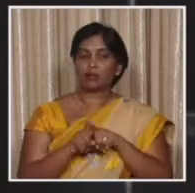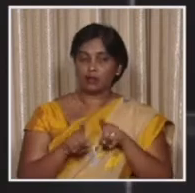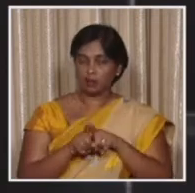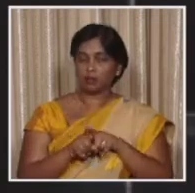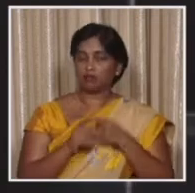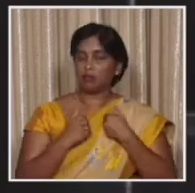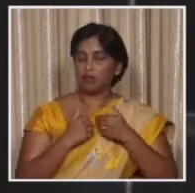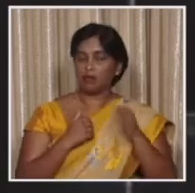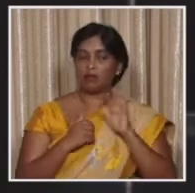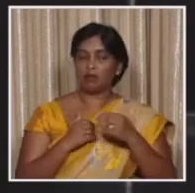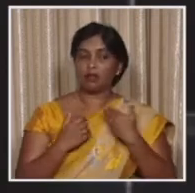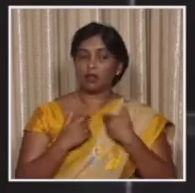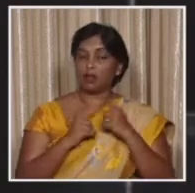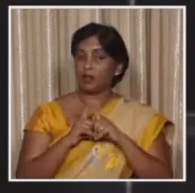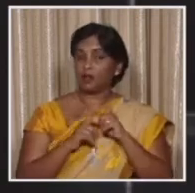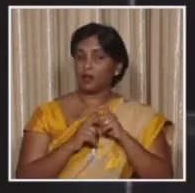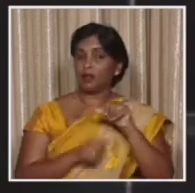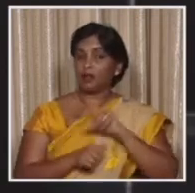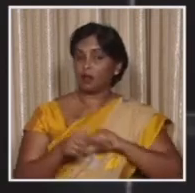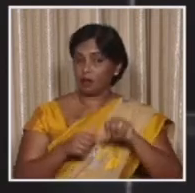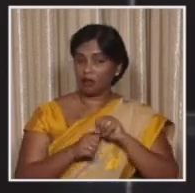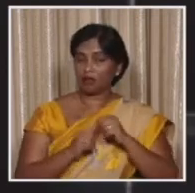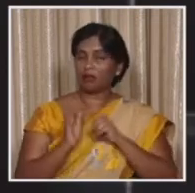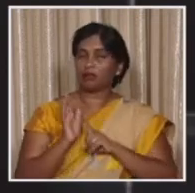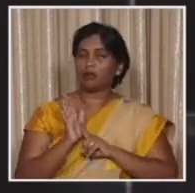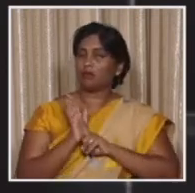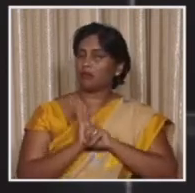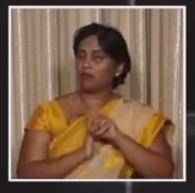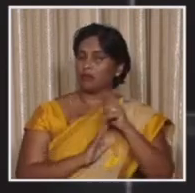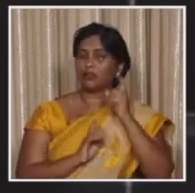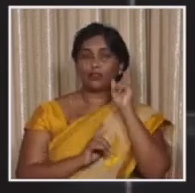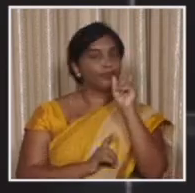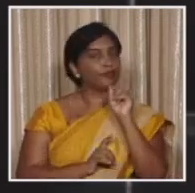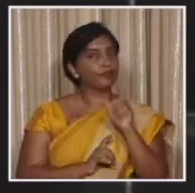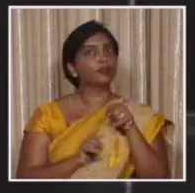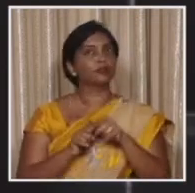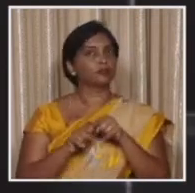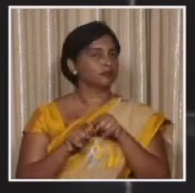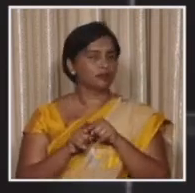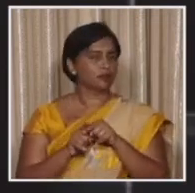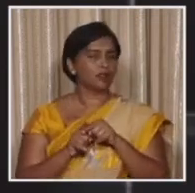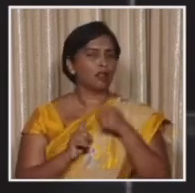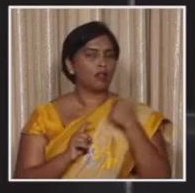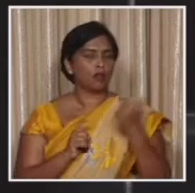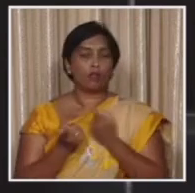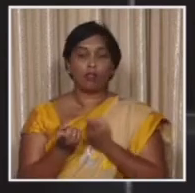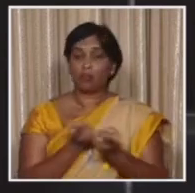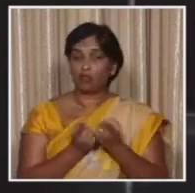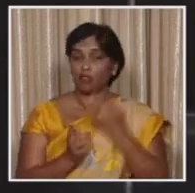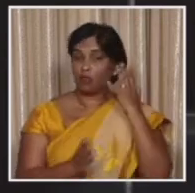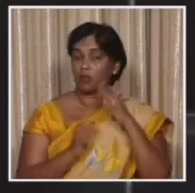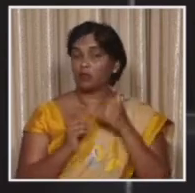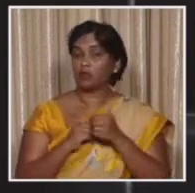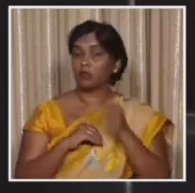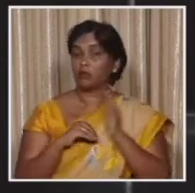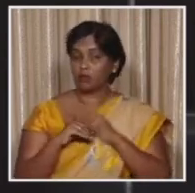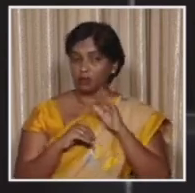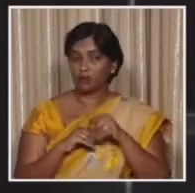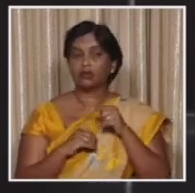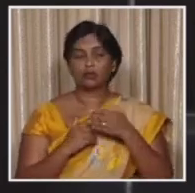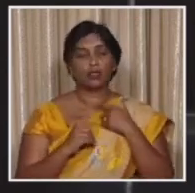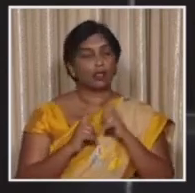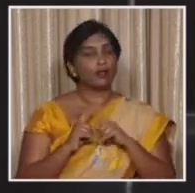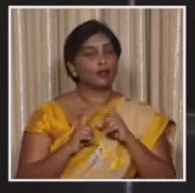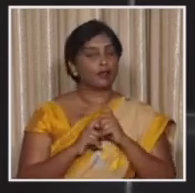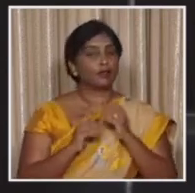තිබෙනවා. අපේ අධ්‍යාපනික ආයතනවල යල්පිනු විෂය පාඨමාලා වෙනුවට තරඟකාරී ලෝකයට මුහුණ දිය හැකි අයුරින් අපේ